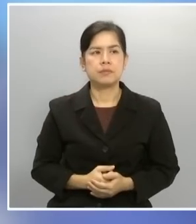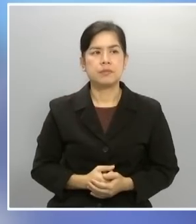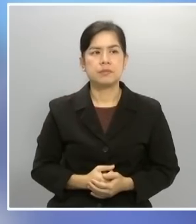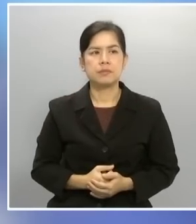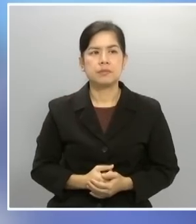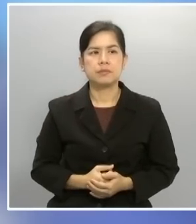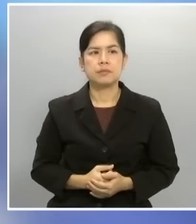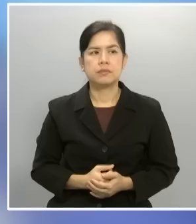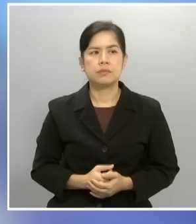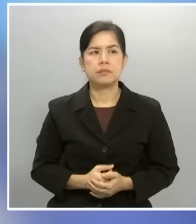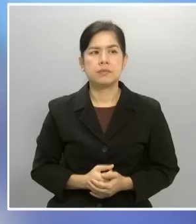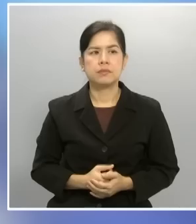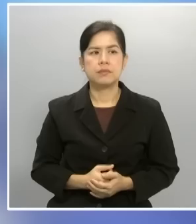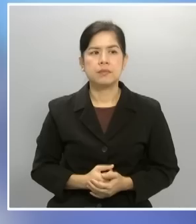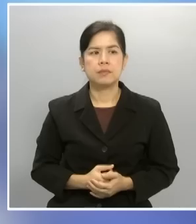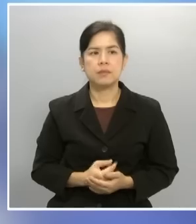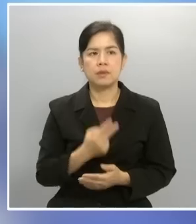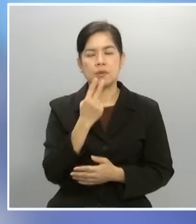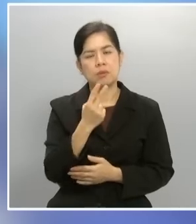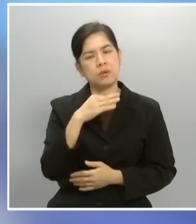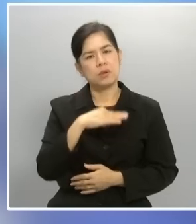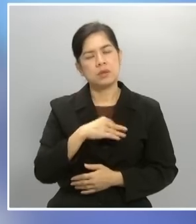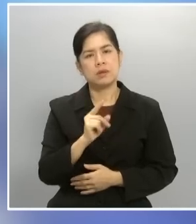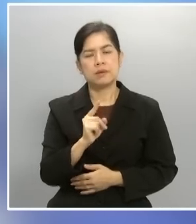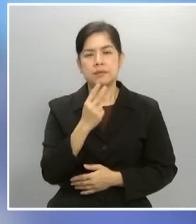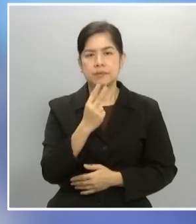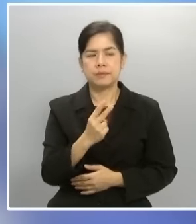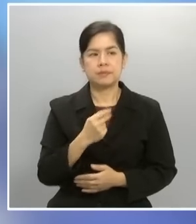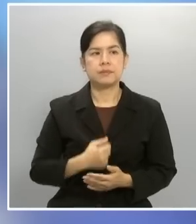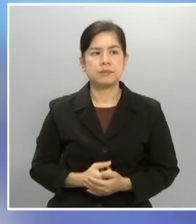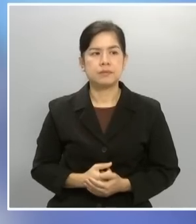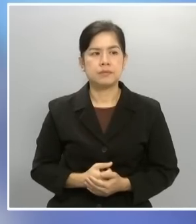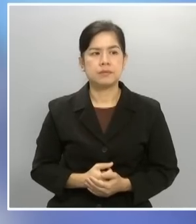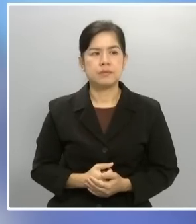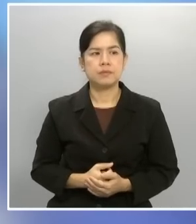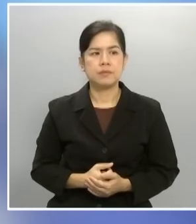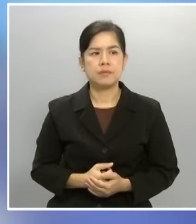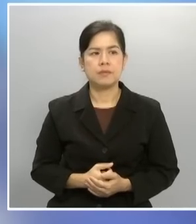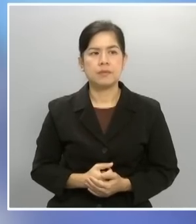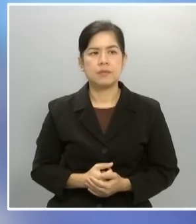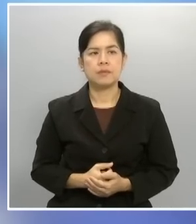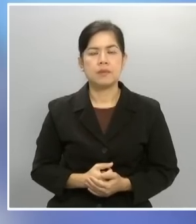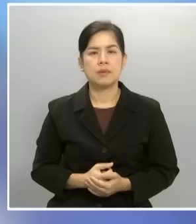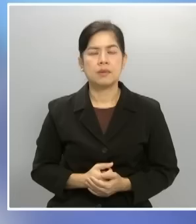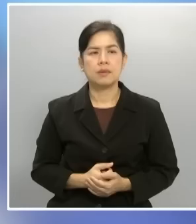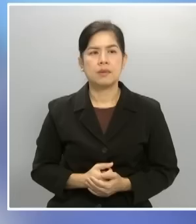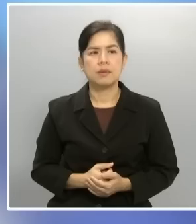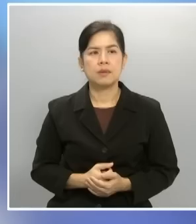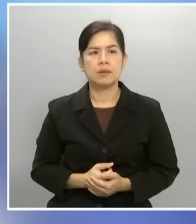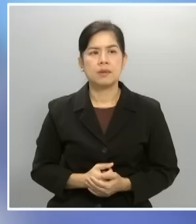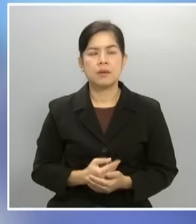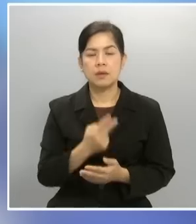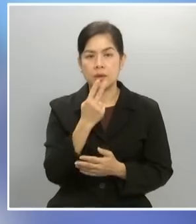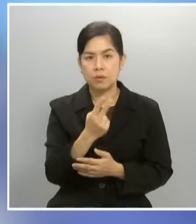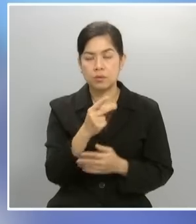อืคุณผู้ชมคิดดูเองแล้วกันครับเนี่ยฮะคือที่เราให้เห็นอันนี้คุณผู้ชมครับเป็นเพราะ